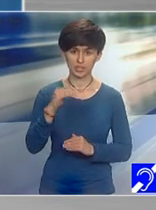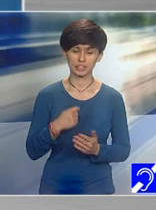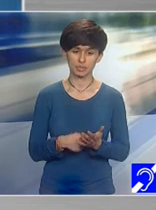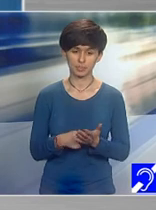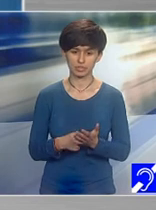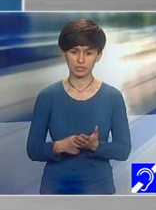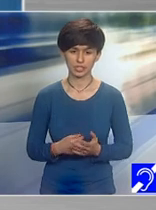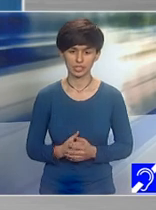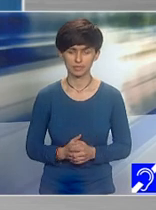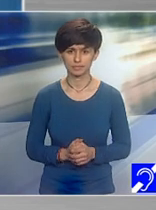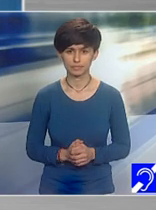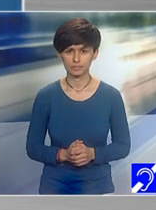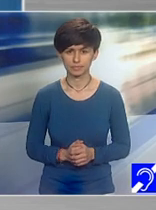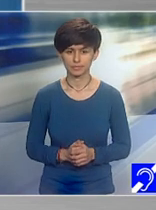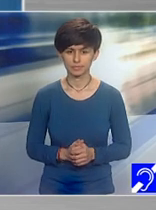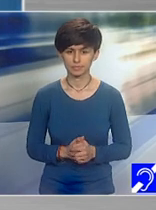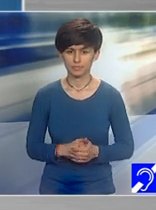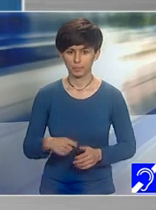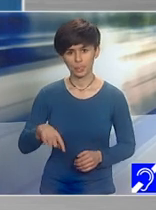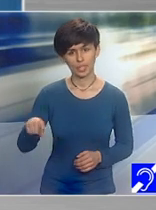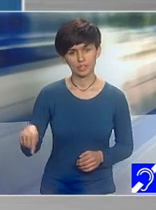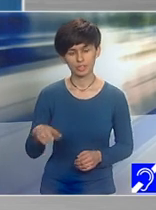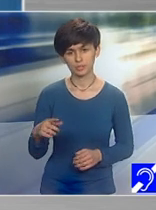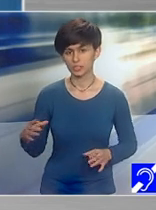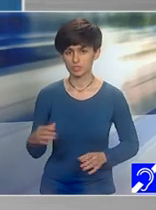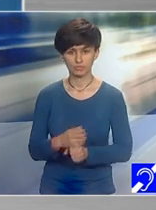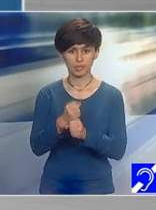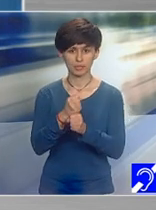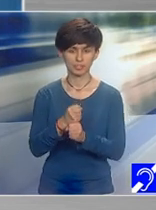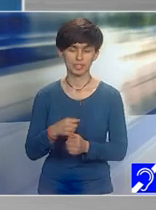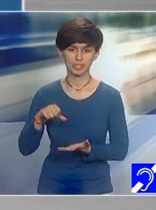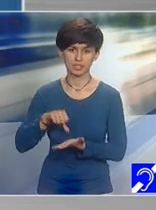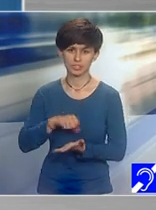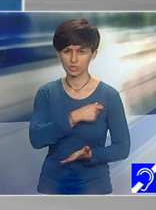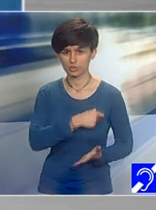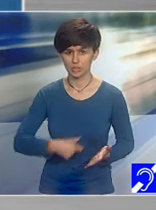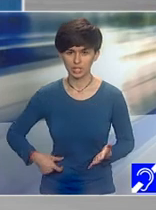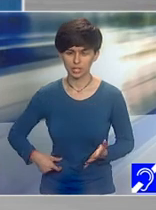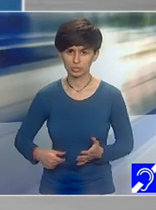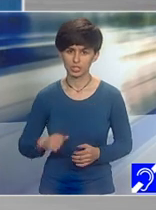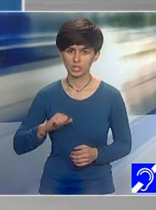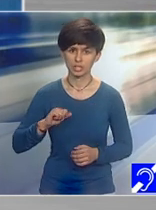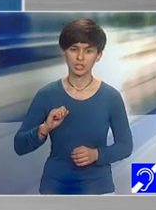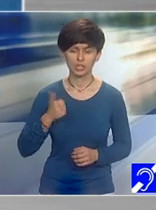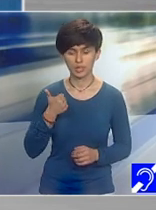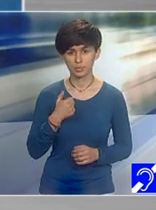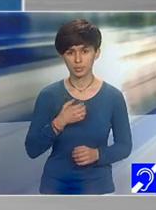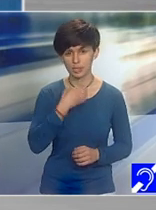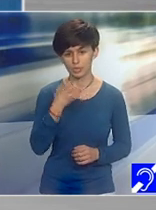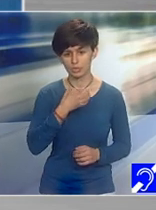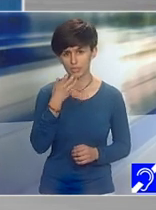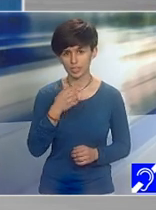n-a votat împotrivă. Noi, după ce ne-am înființat filiala la Cluj în 24 septembrie, la prima conferință de presă, am